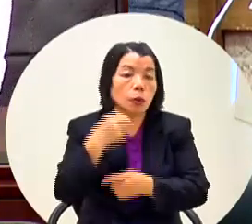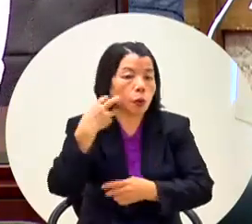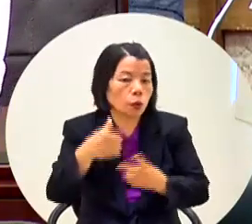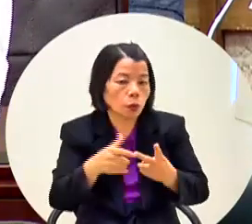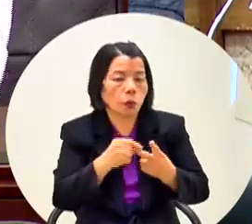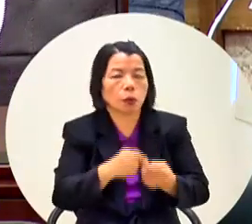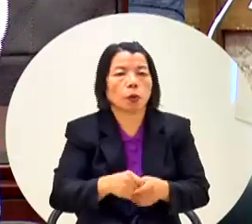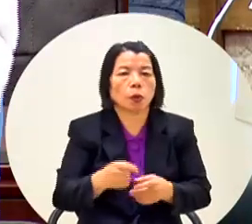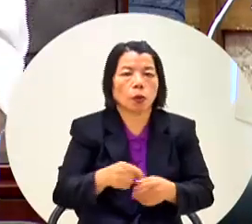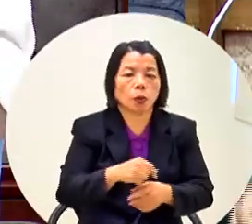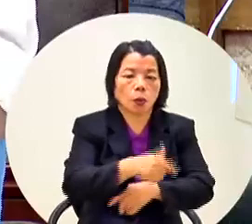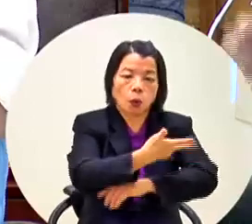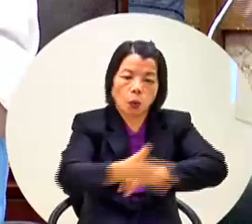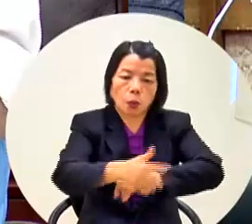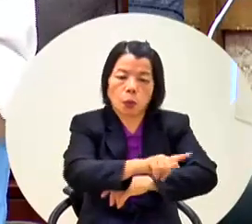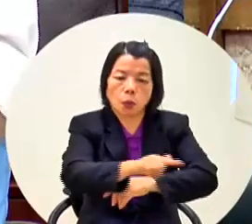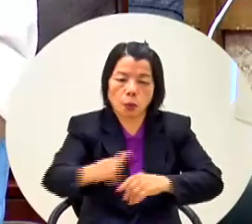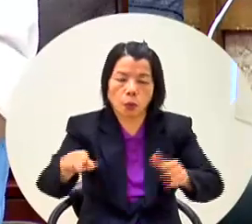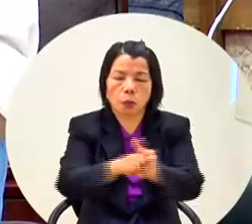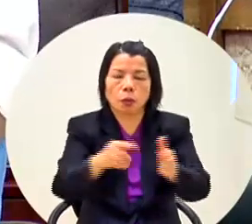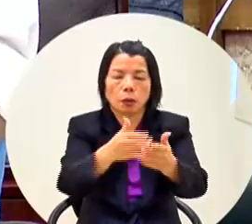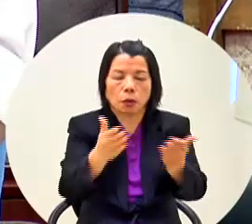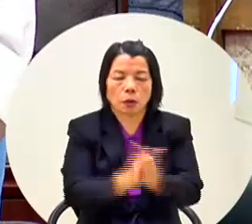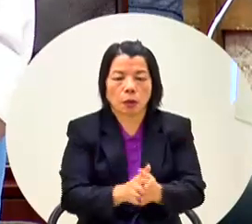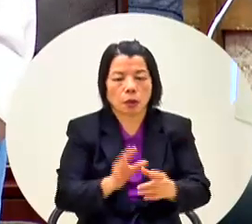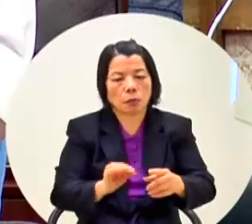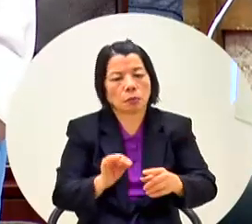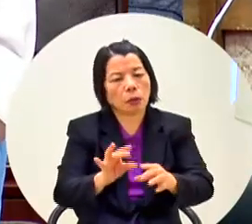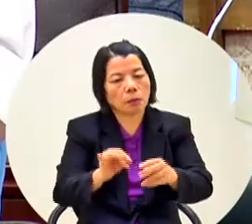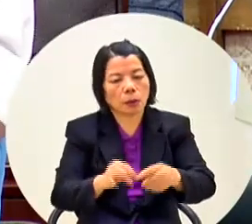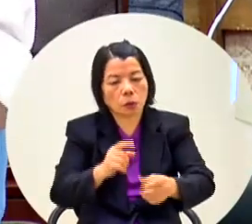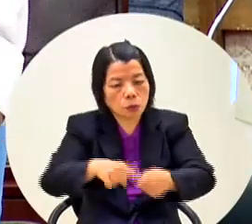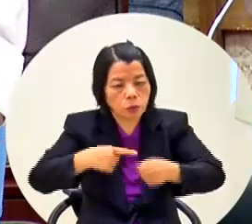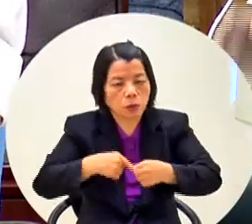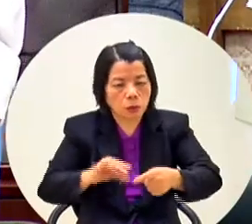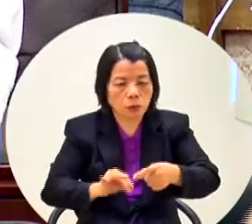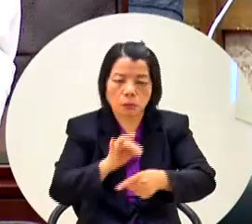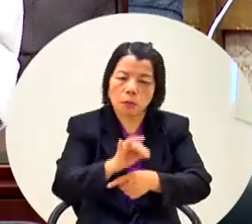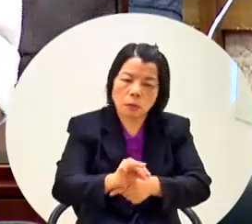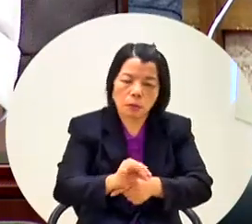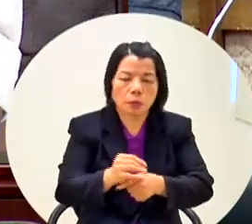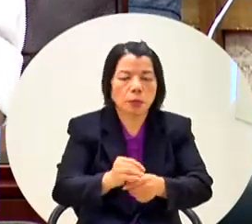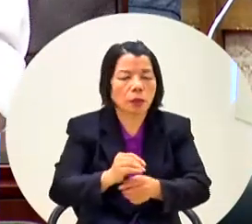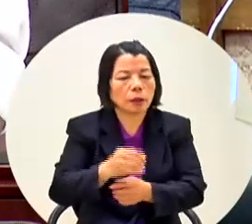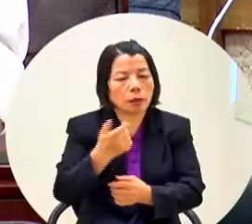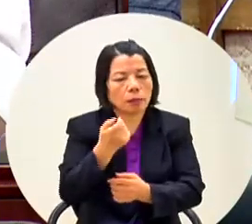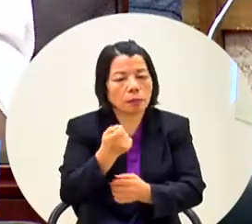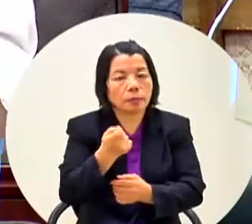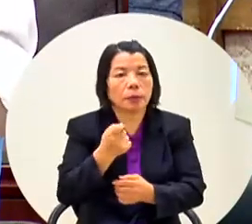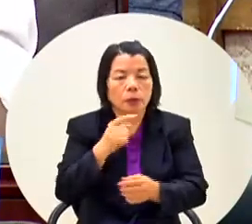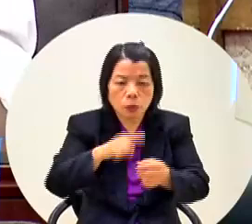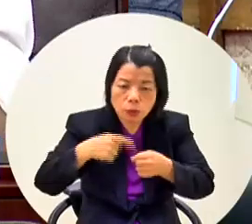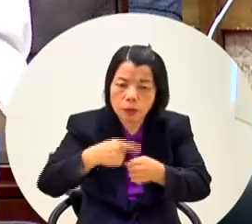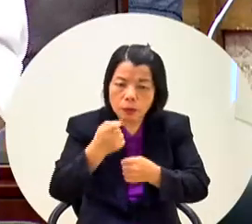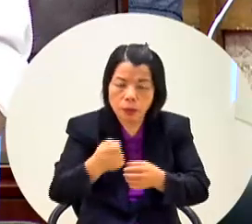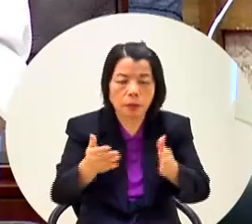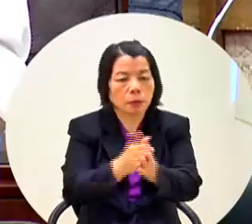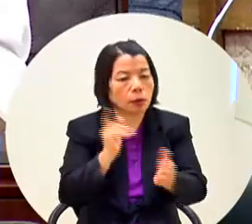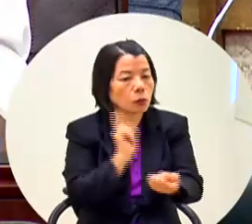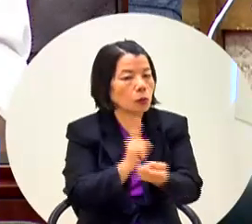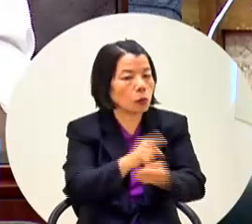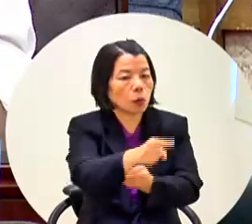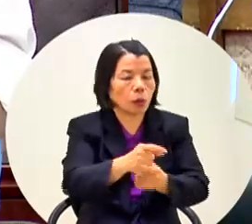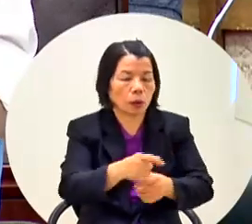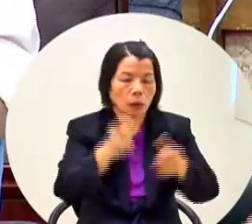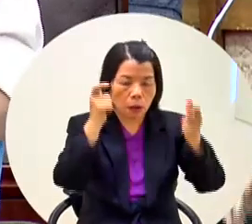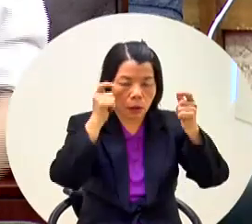少，它整个占经济产值不高，可是对农民渔民很重要。但对整个高雄市的经济，最重要还